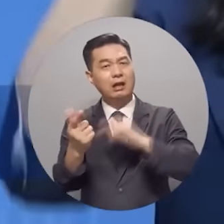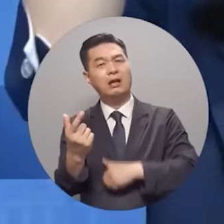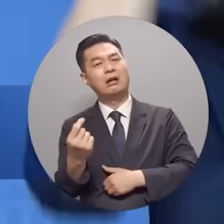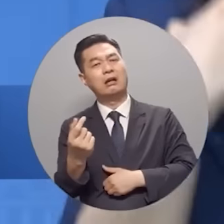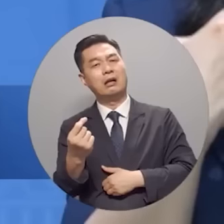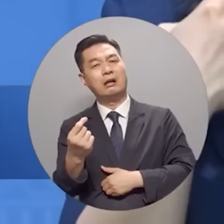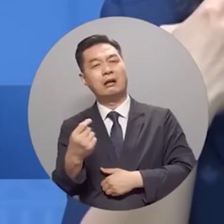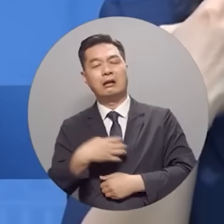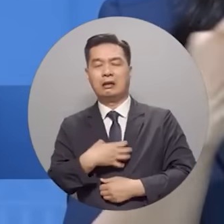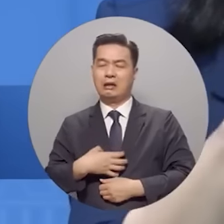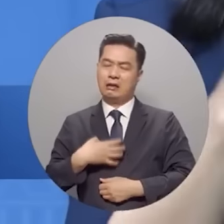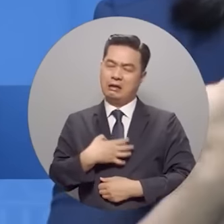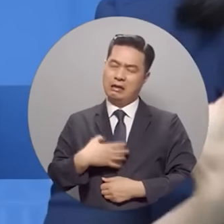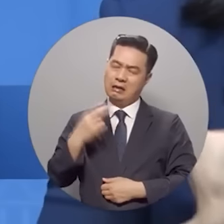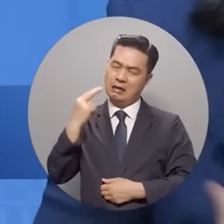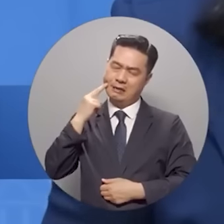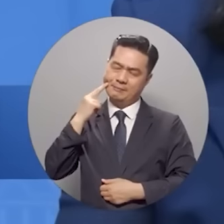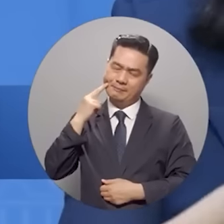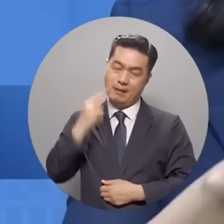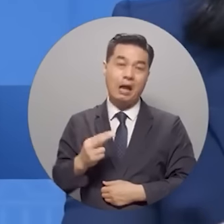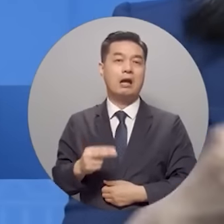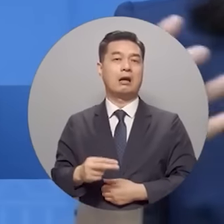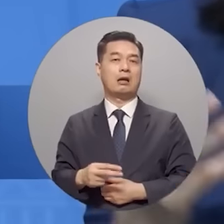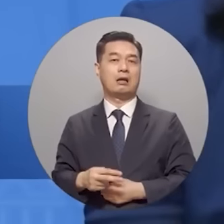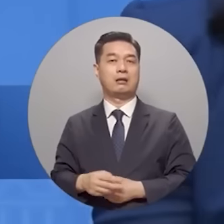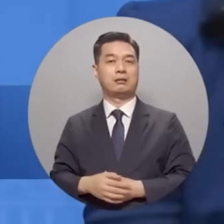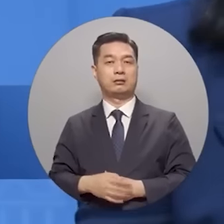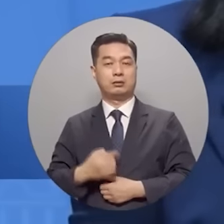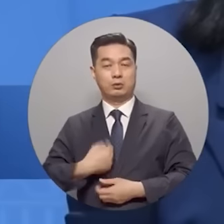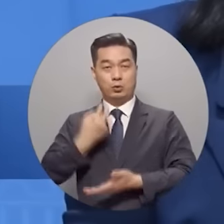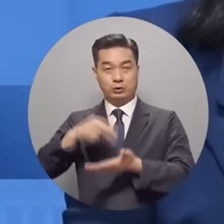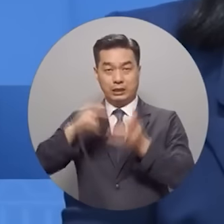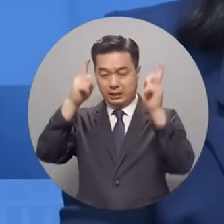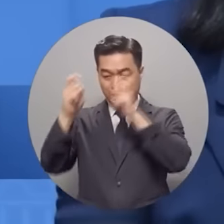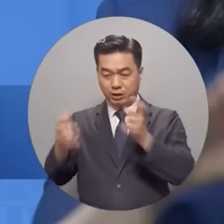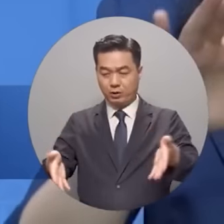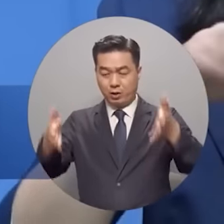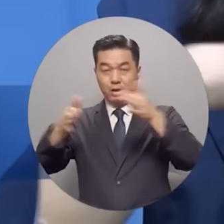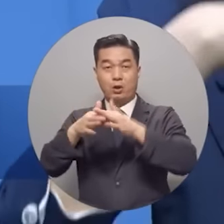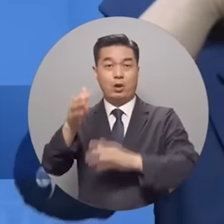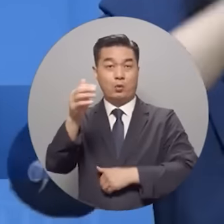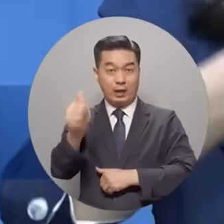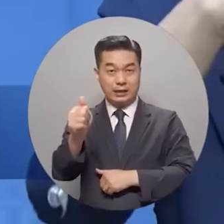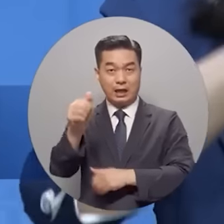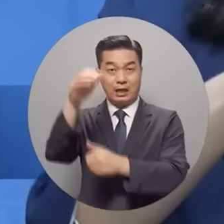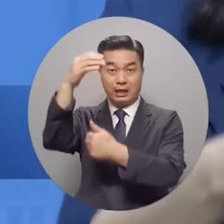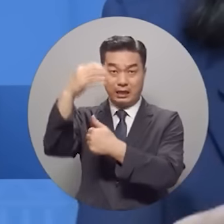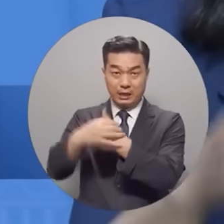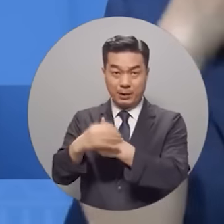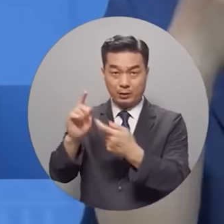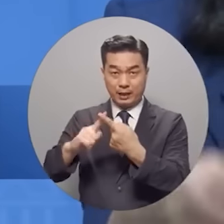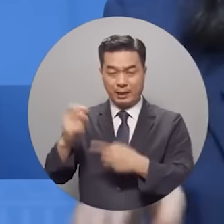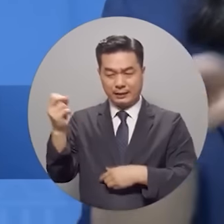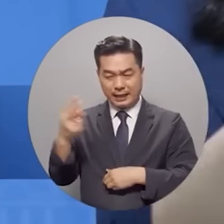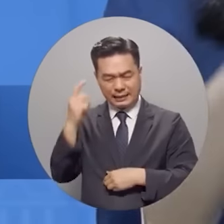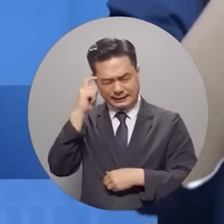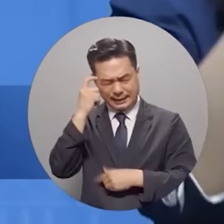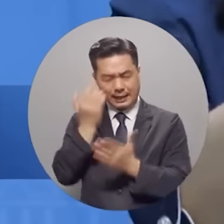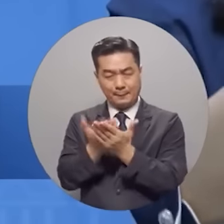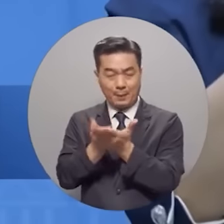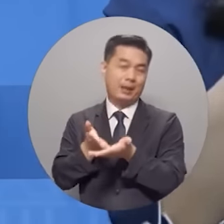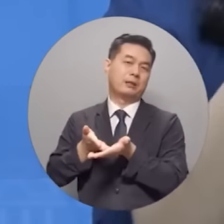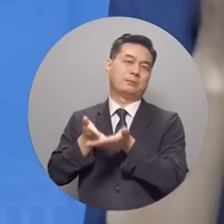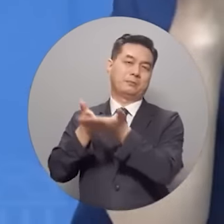것처럼 참담한 심정으로 독립기념관 관장의 임명을 제고해